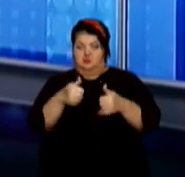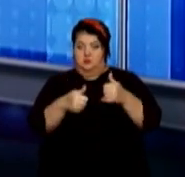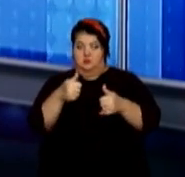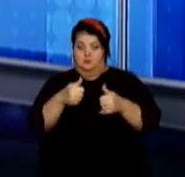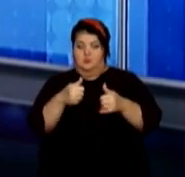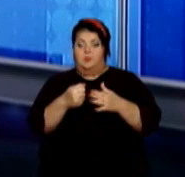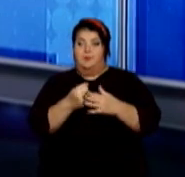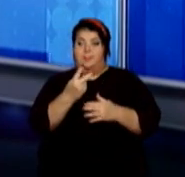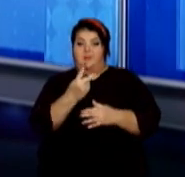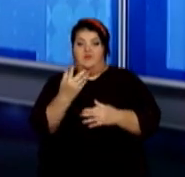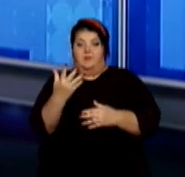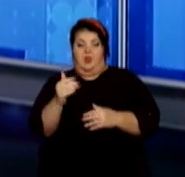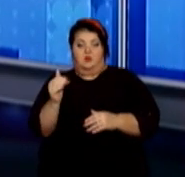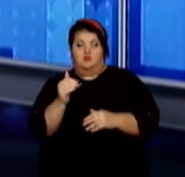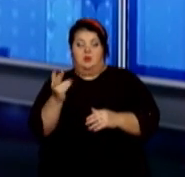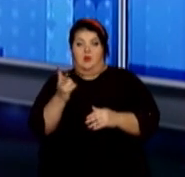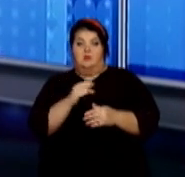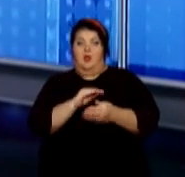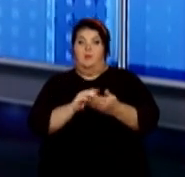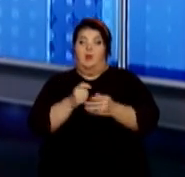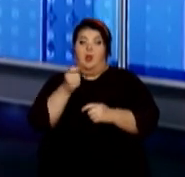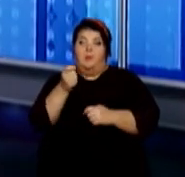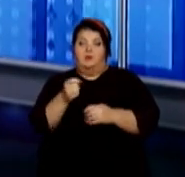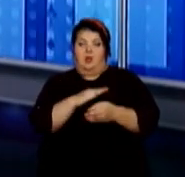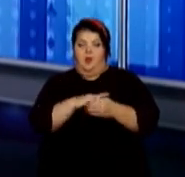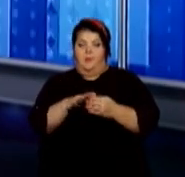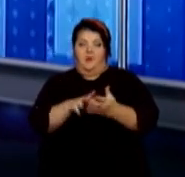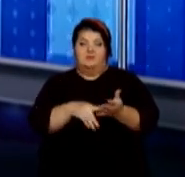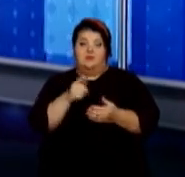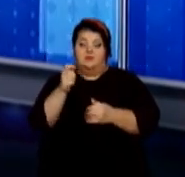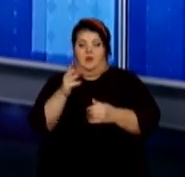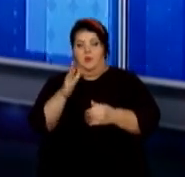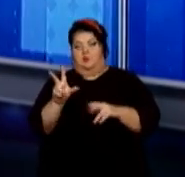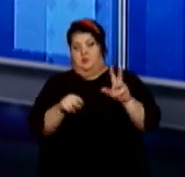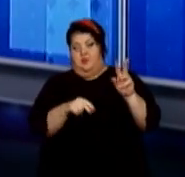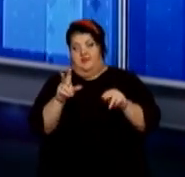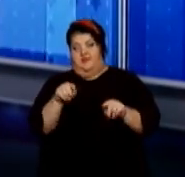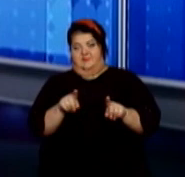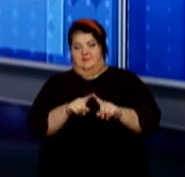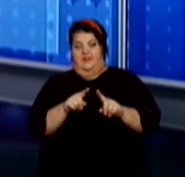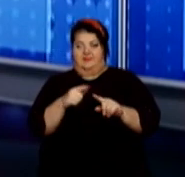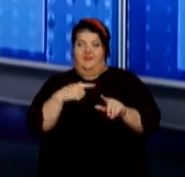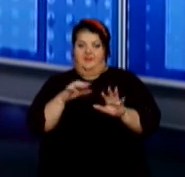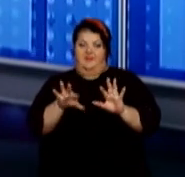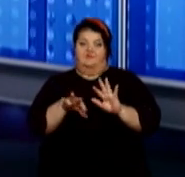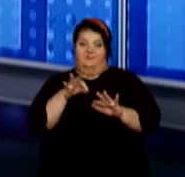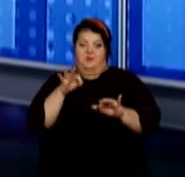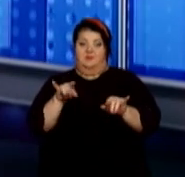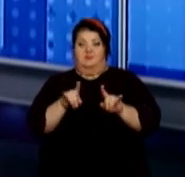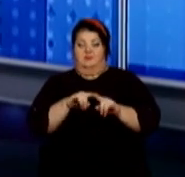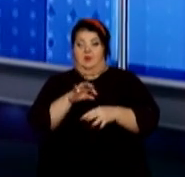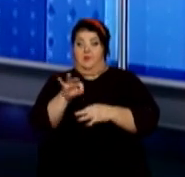До 25 жовтня потрібно подати повну заявку вже. І будемо надіятися, що все ж таки нас відберуть в цьому